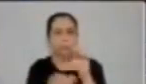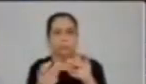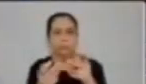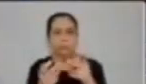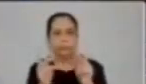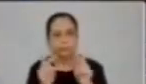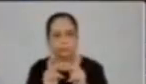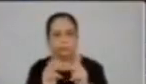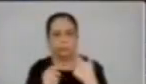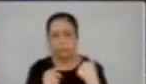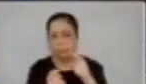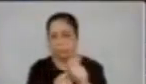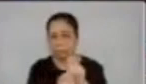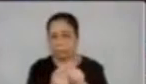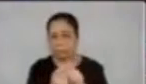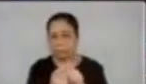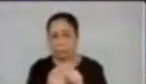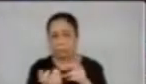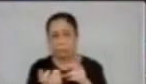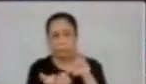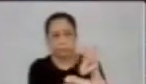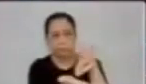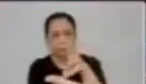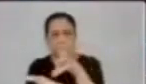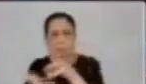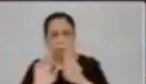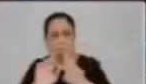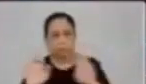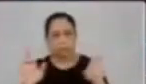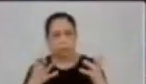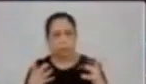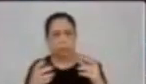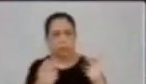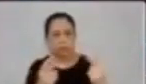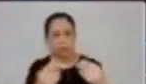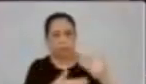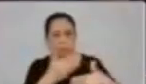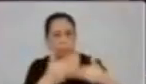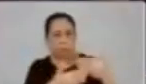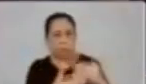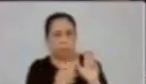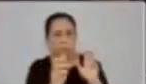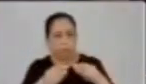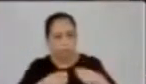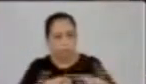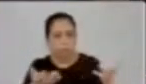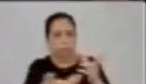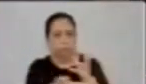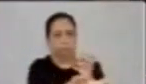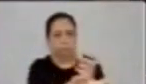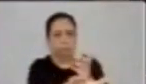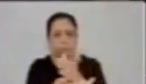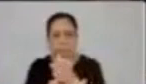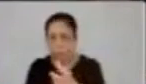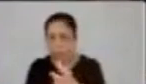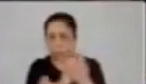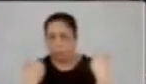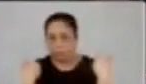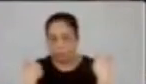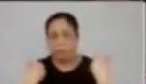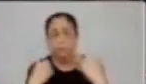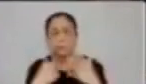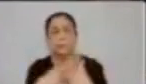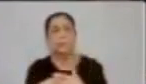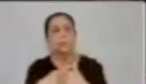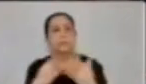Na-identify na po namin yung 50 sites namin. So, 50 sites from vaccination centers, and we